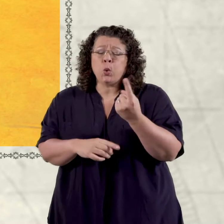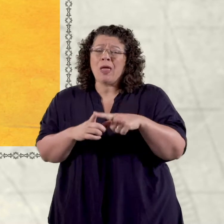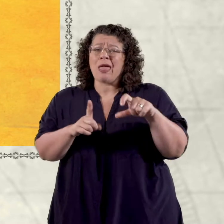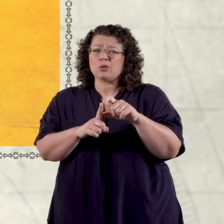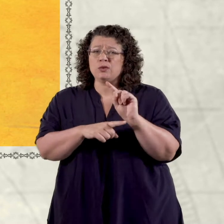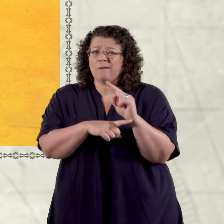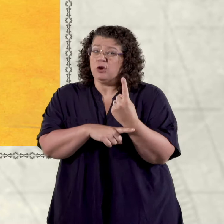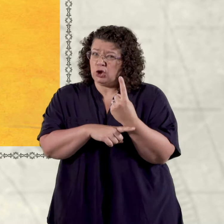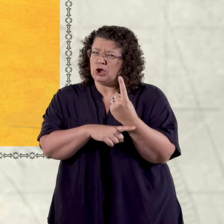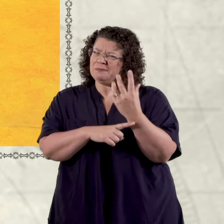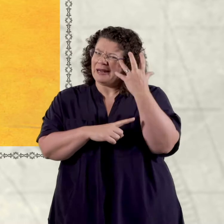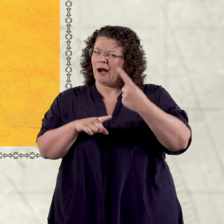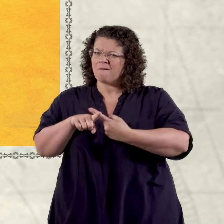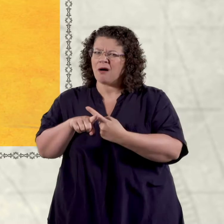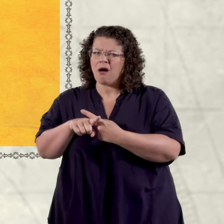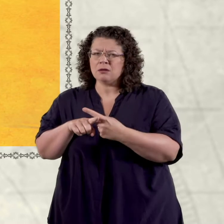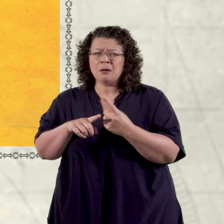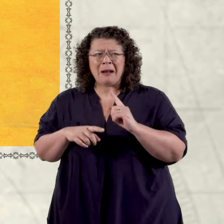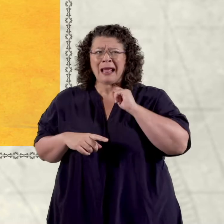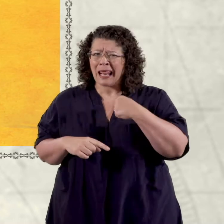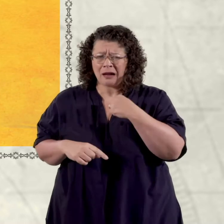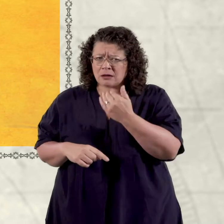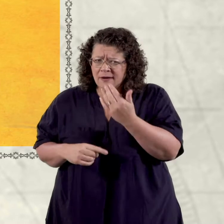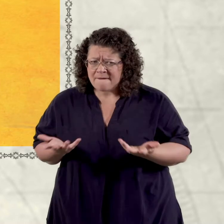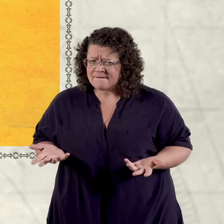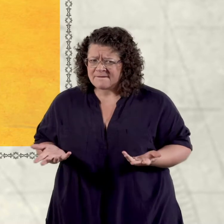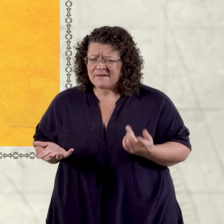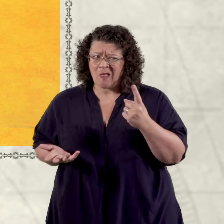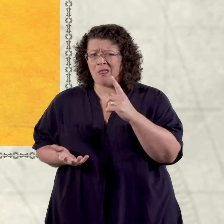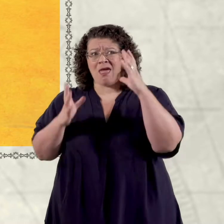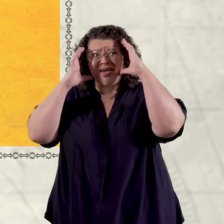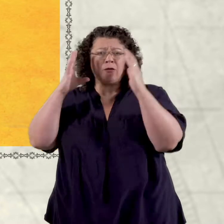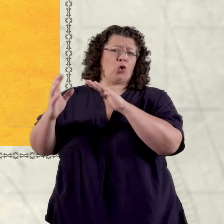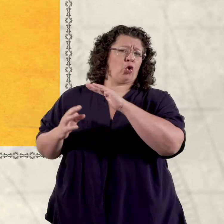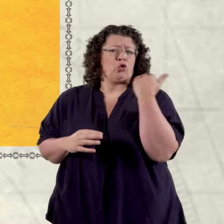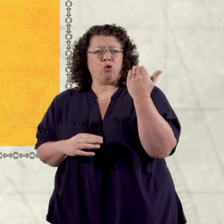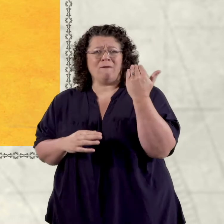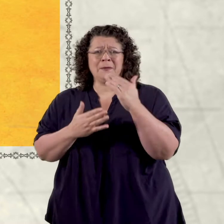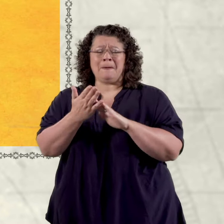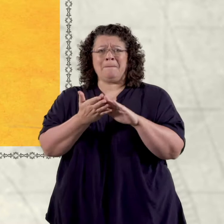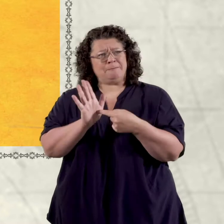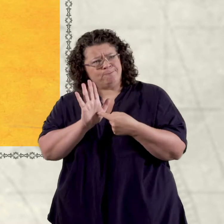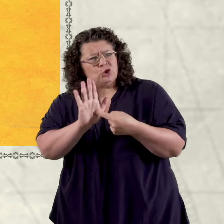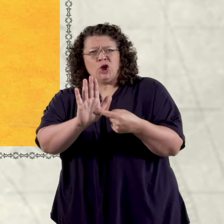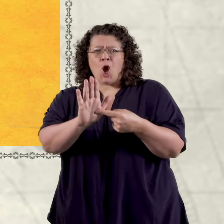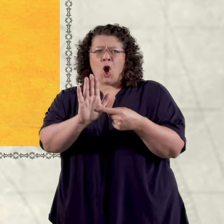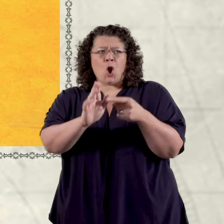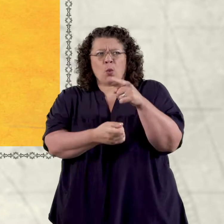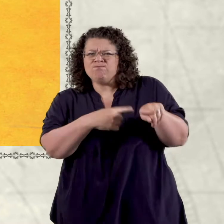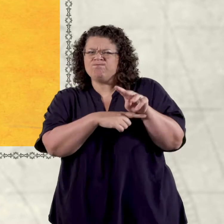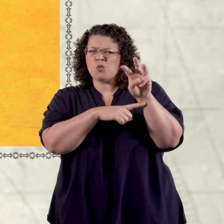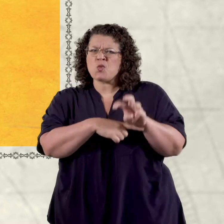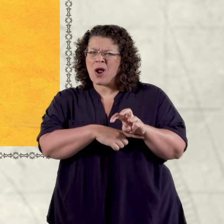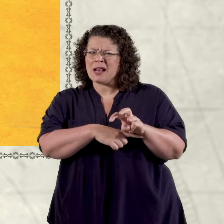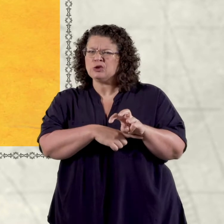Torwyd ei ben i ffwrdd mwyn dangos i'r Cymru fod y tywysog wedi ei ladd, a bod Cymru rwan yn cael ei